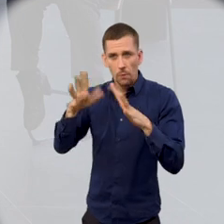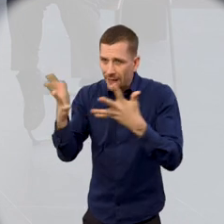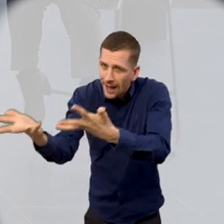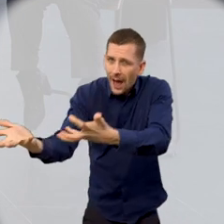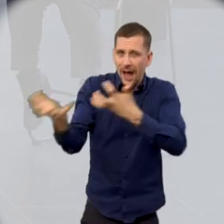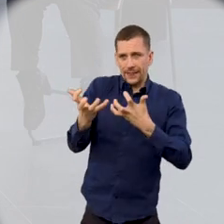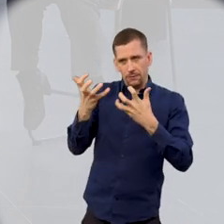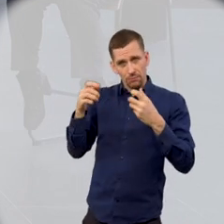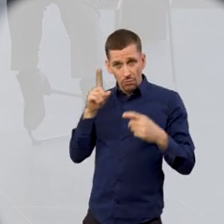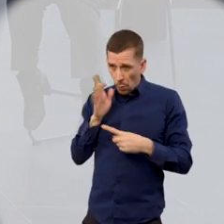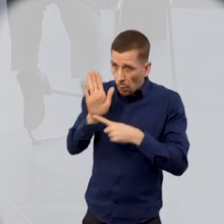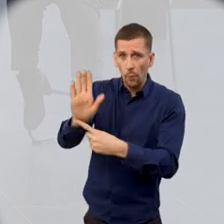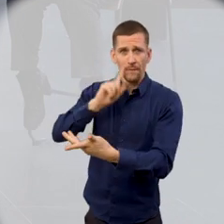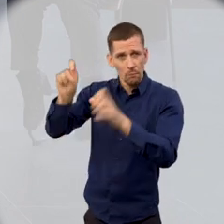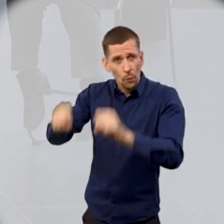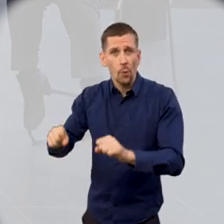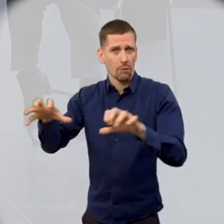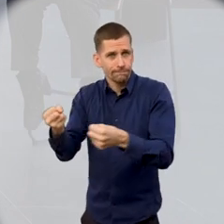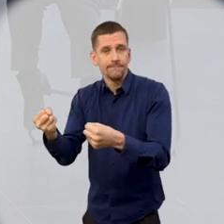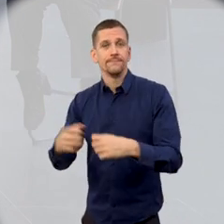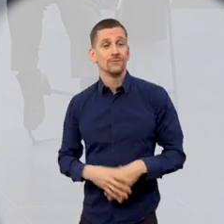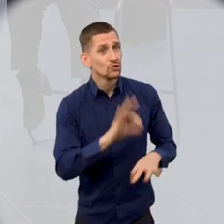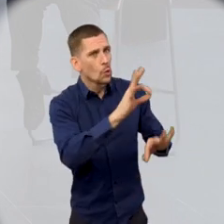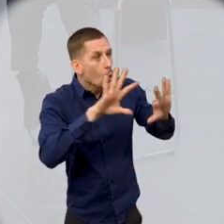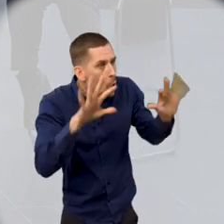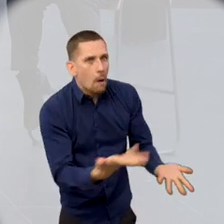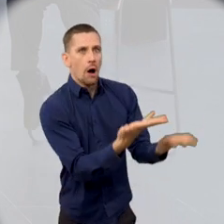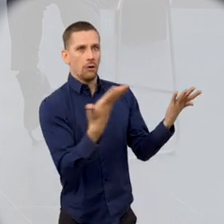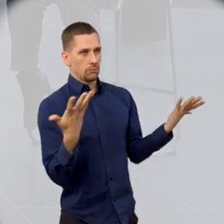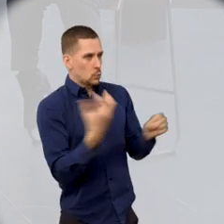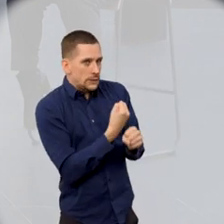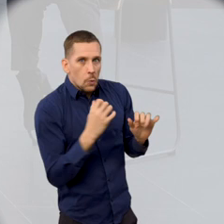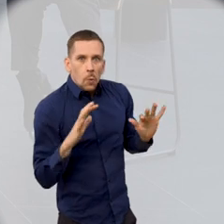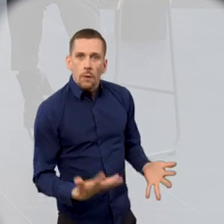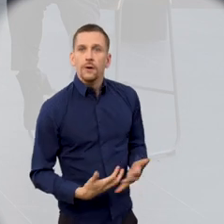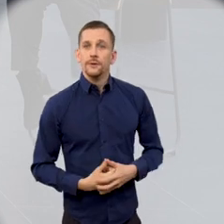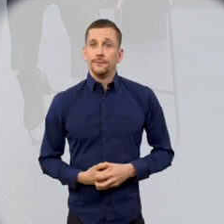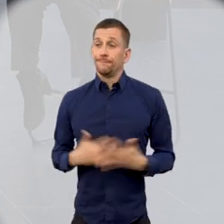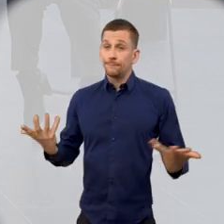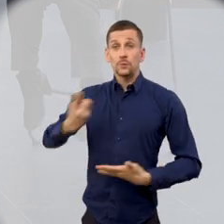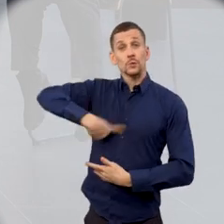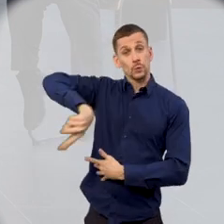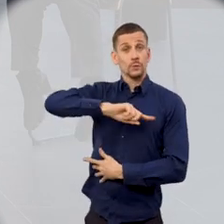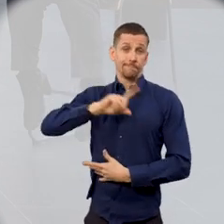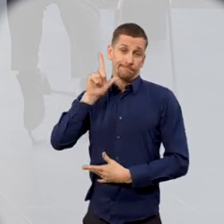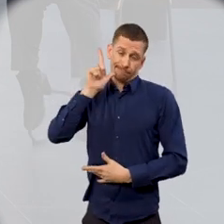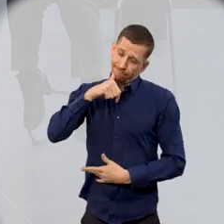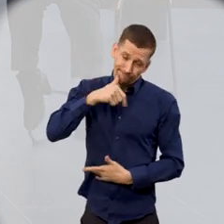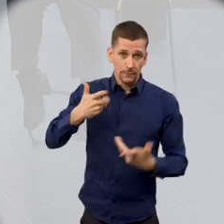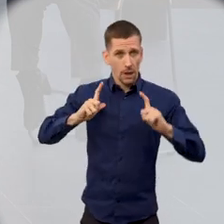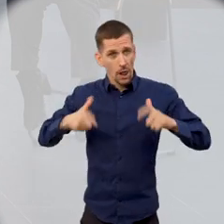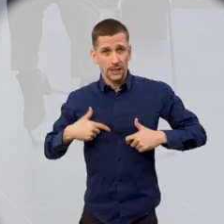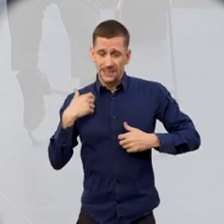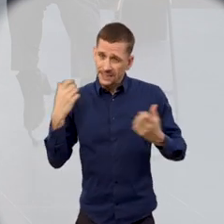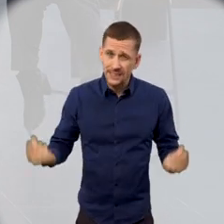faire? Alors, chez nous, on a réussi à augmenter nos chiffres de 7% la première année à 11,5% cette